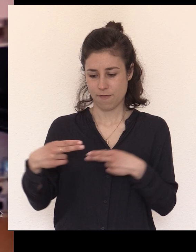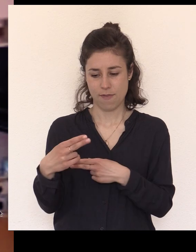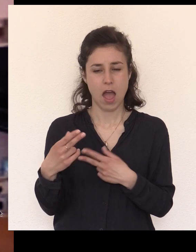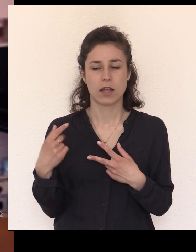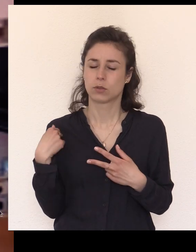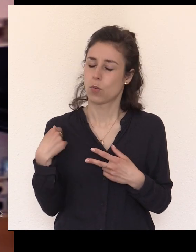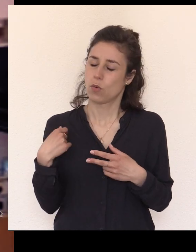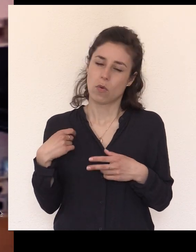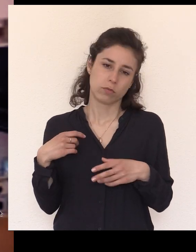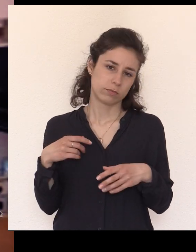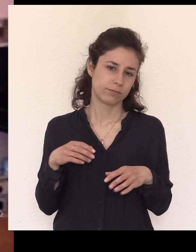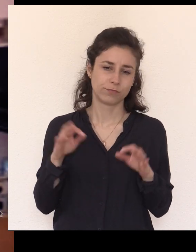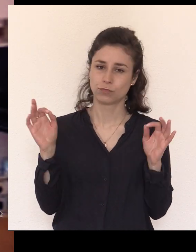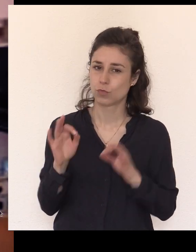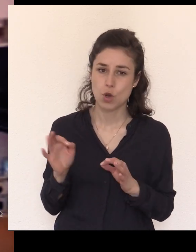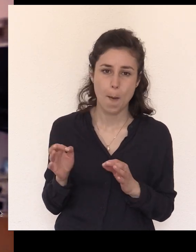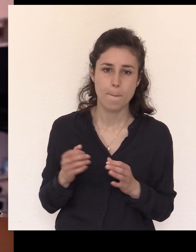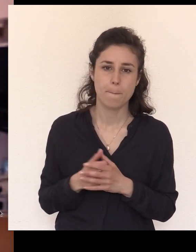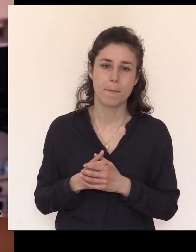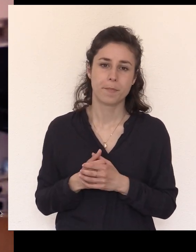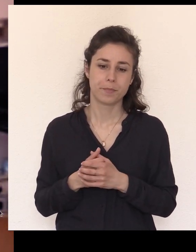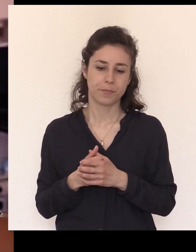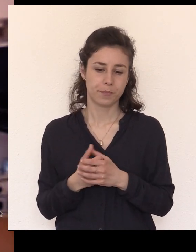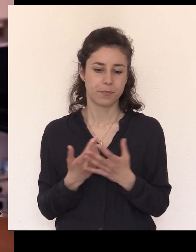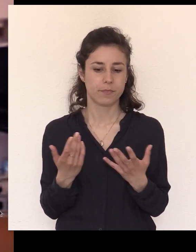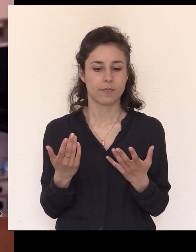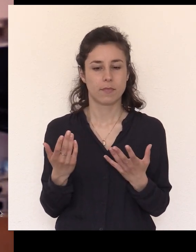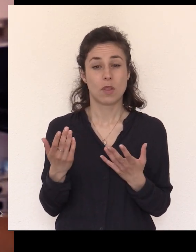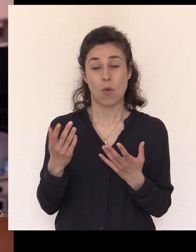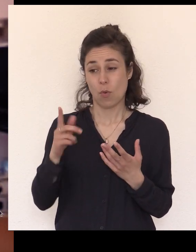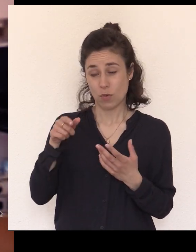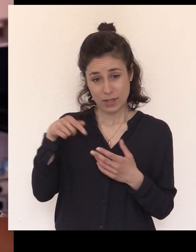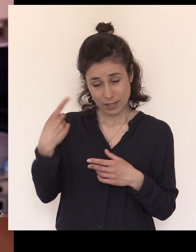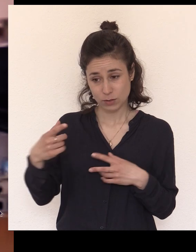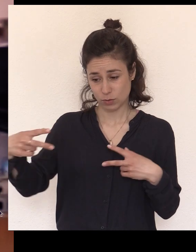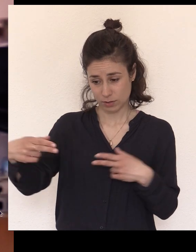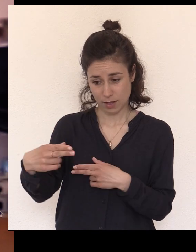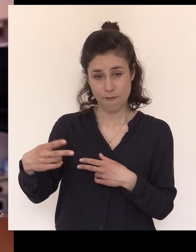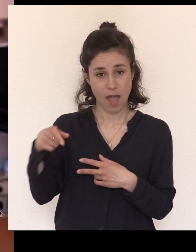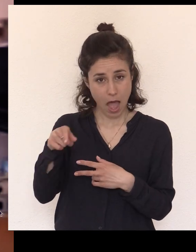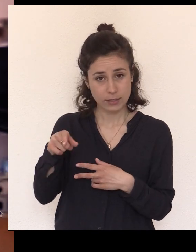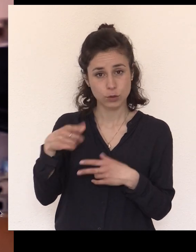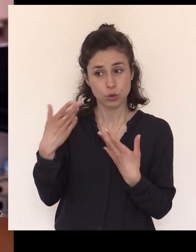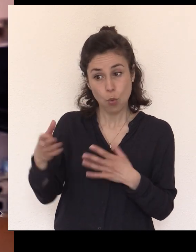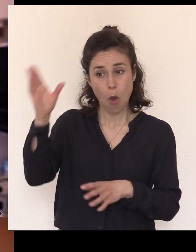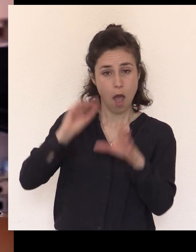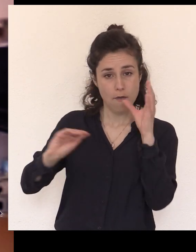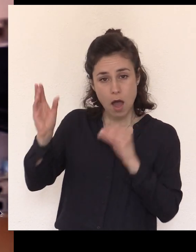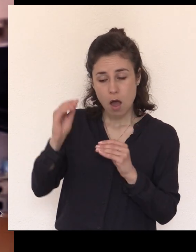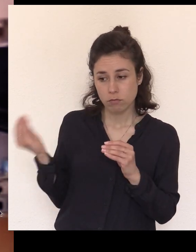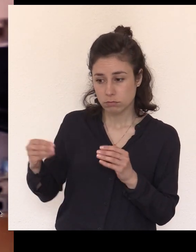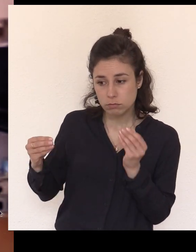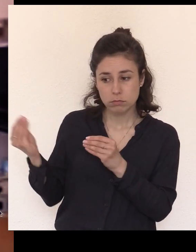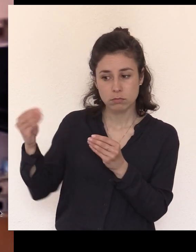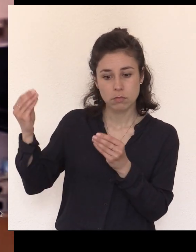ganz normale Phase und so eine Erfahrung in dieser Phase